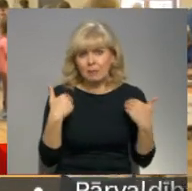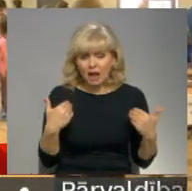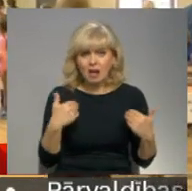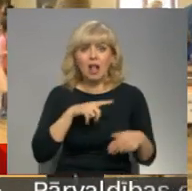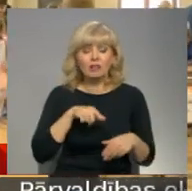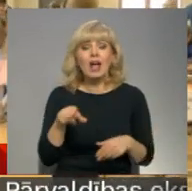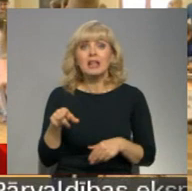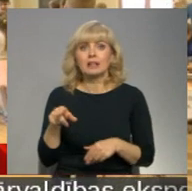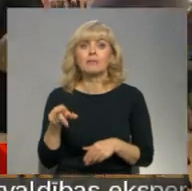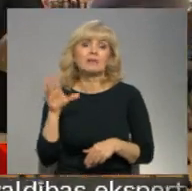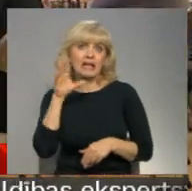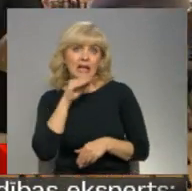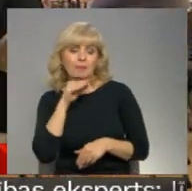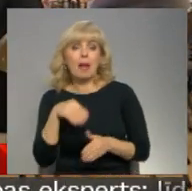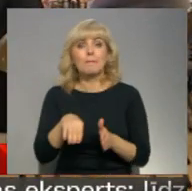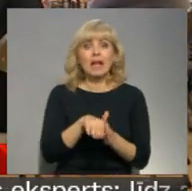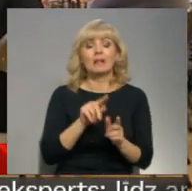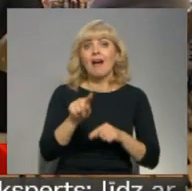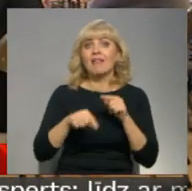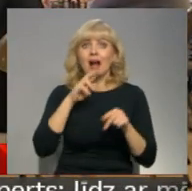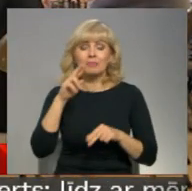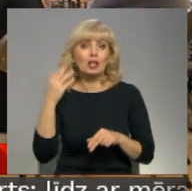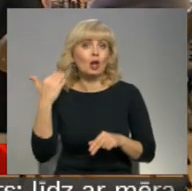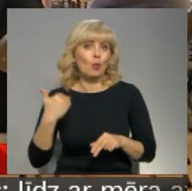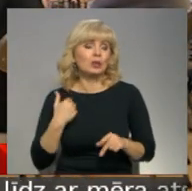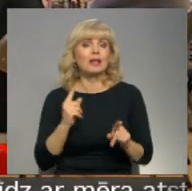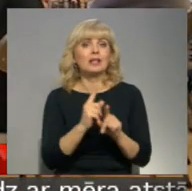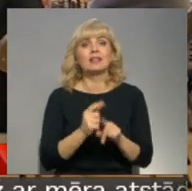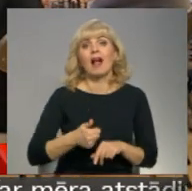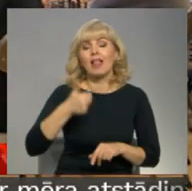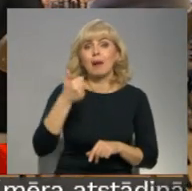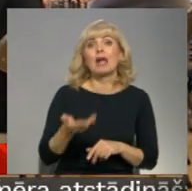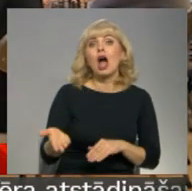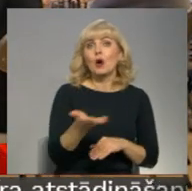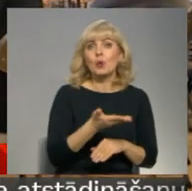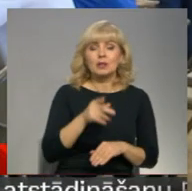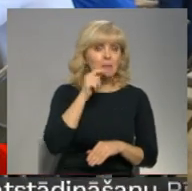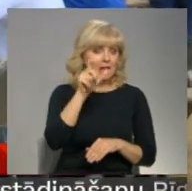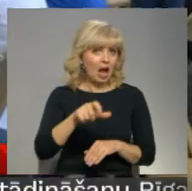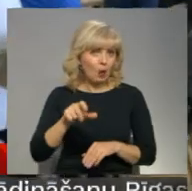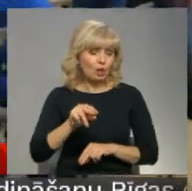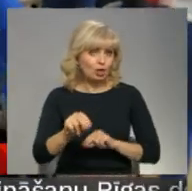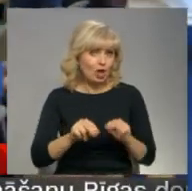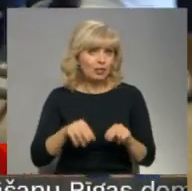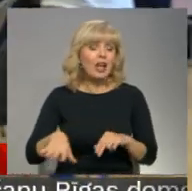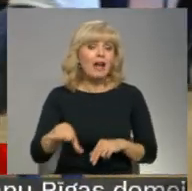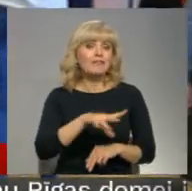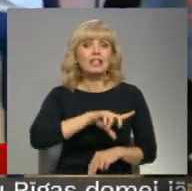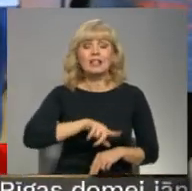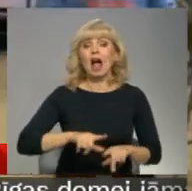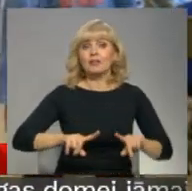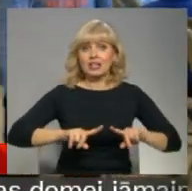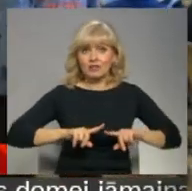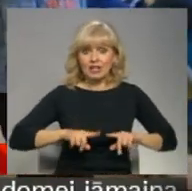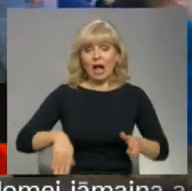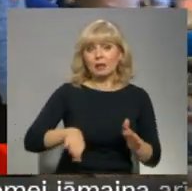ka viņiem ir iespēja spēlēt, piedalīties. Jaunākam nedēļ Kultīgā tiksies labākie Kurzemes jaunie šahisti. Savukārt visas Latvijas fināls,